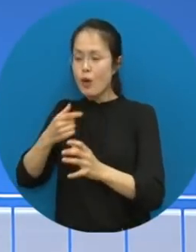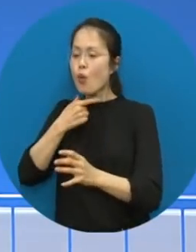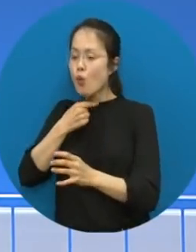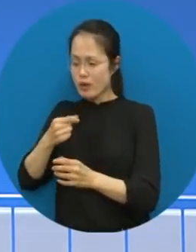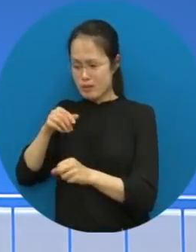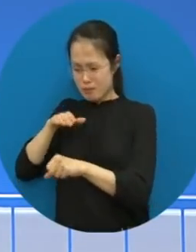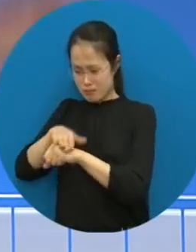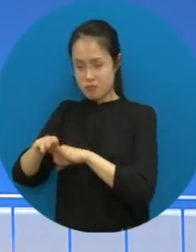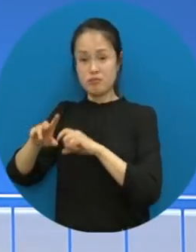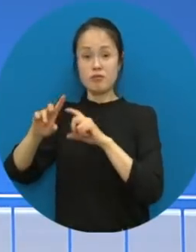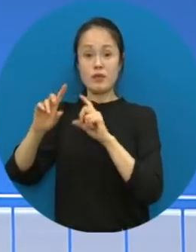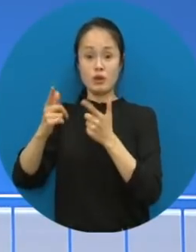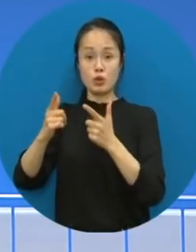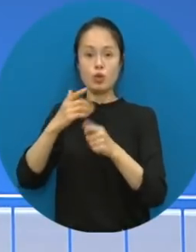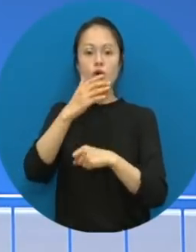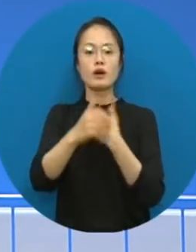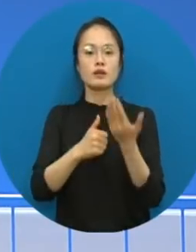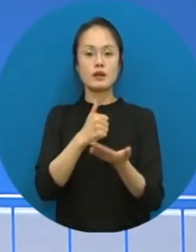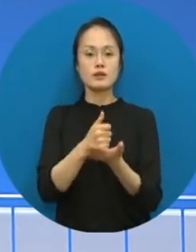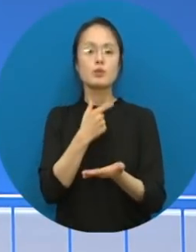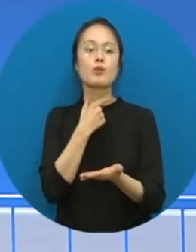아니라 하나님이 원하시는